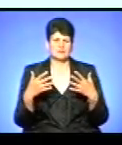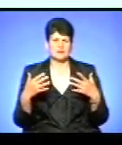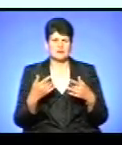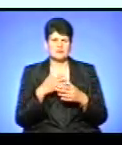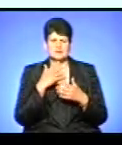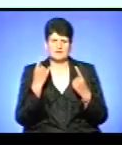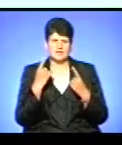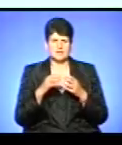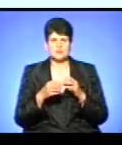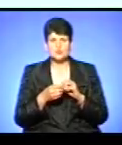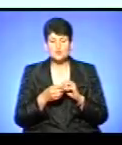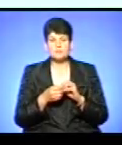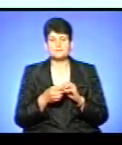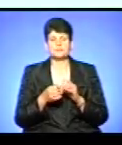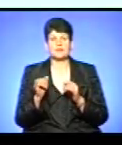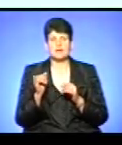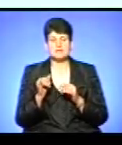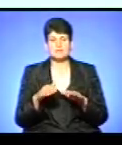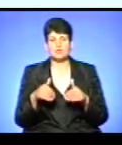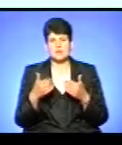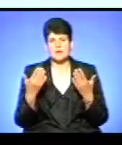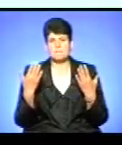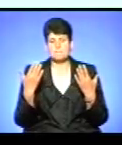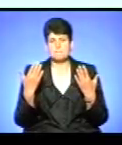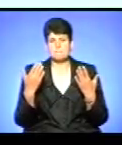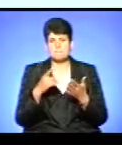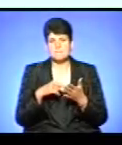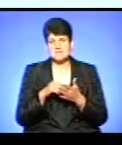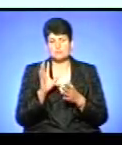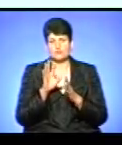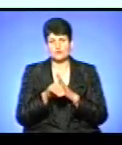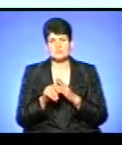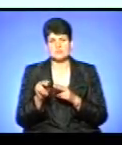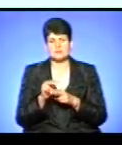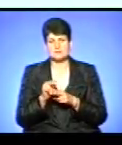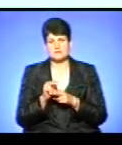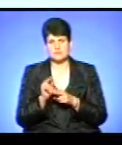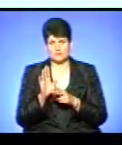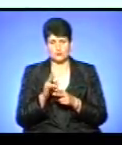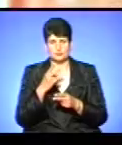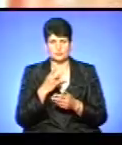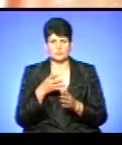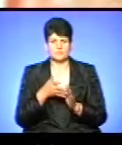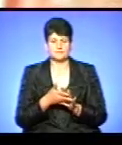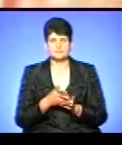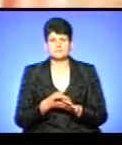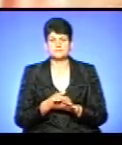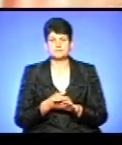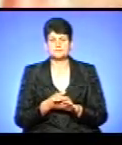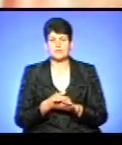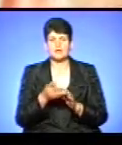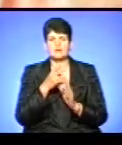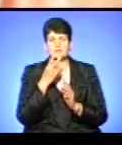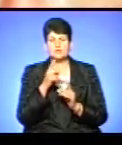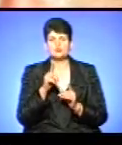значні суми. І думаю, що за поданням міста будуть вноситися певні корективи, і ми будемо відповідно реагувати. Яке у вас бачення, що